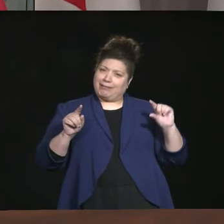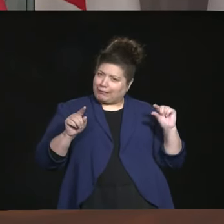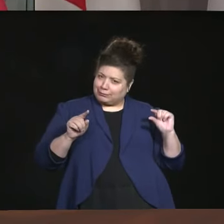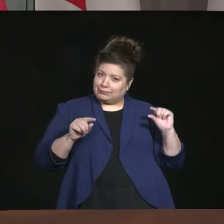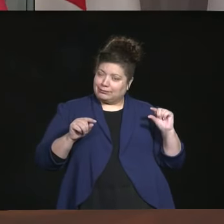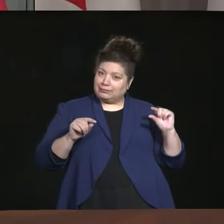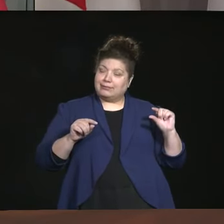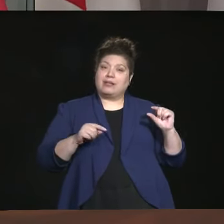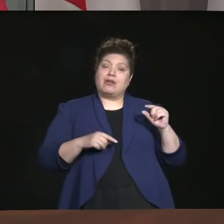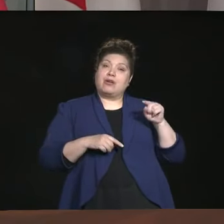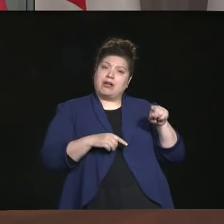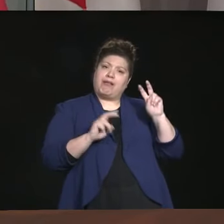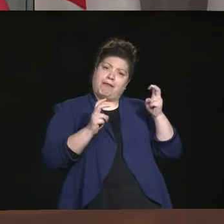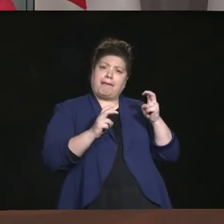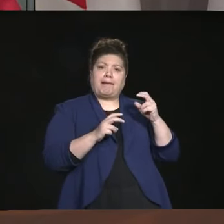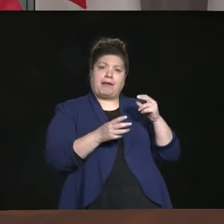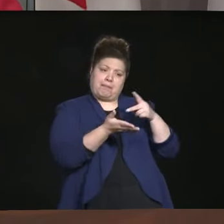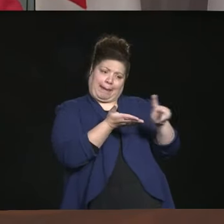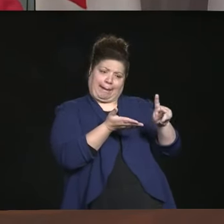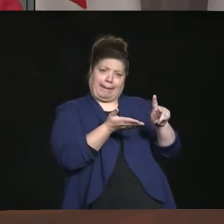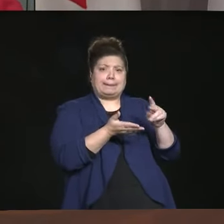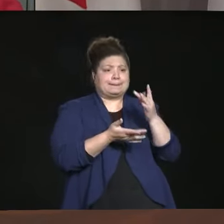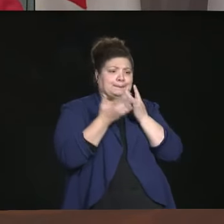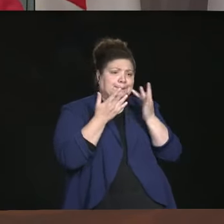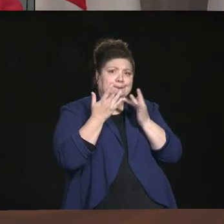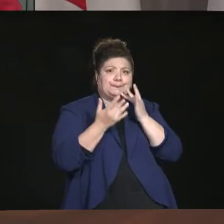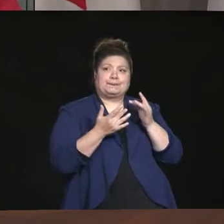dans une situation inéquitable?